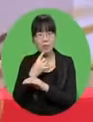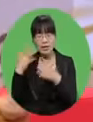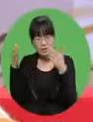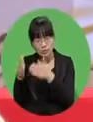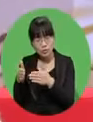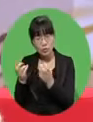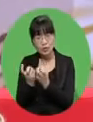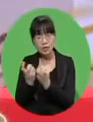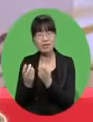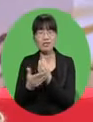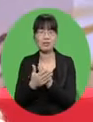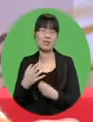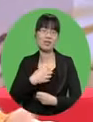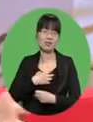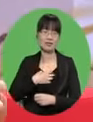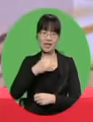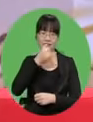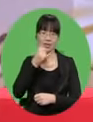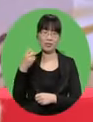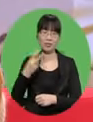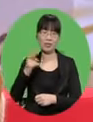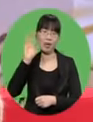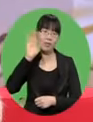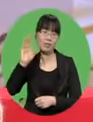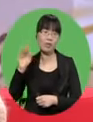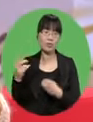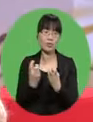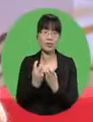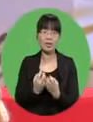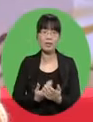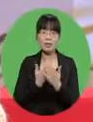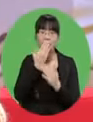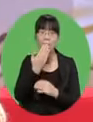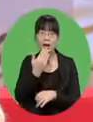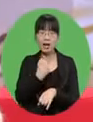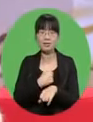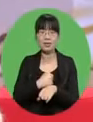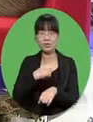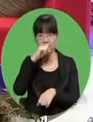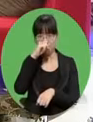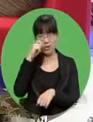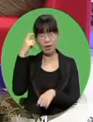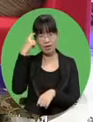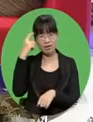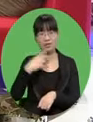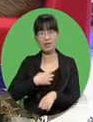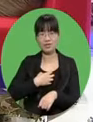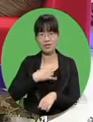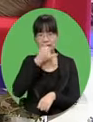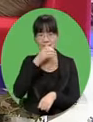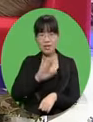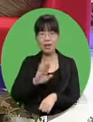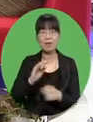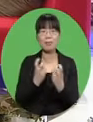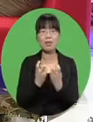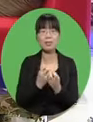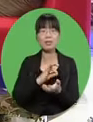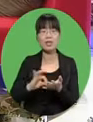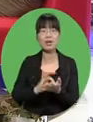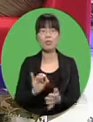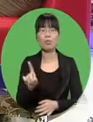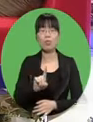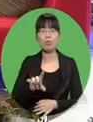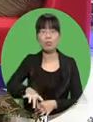이제 어머니들은 늘 항상 이렇게 우려하시잖아요. 그리고 앞으로 어떤 식으로 또 이렇게 발전을 시켜주면 좋을까 걱정하시는데, 선생님 어떤 방법을 쓰면